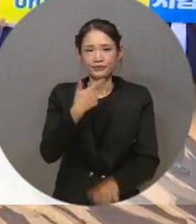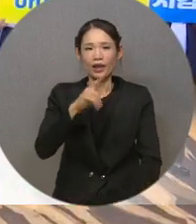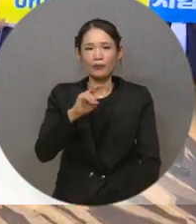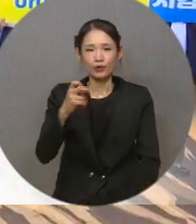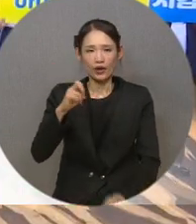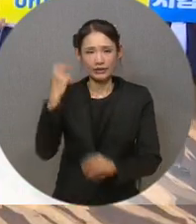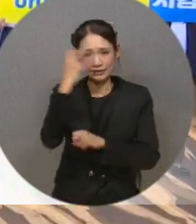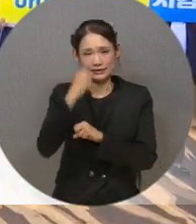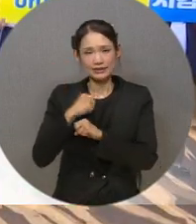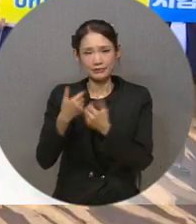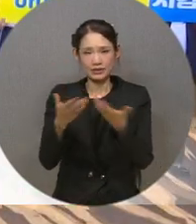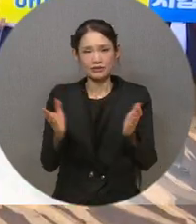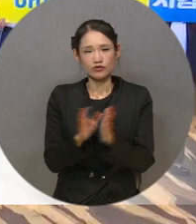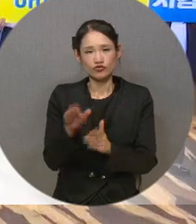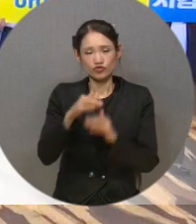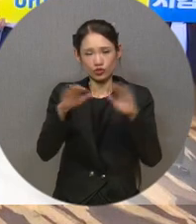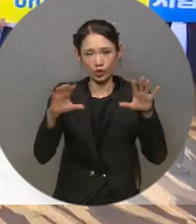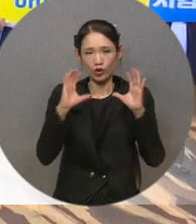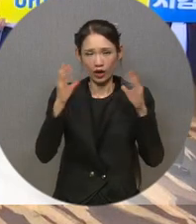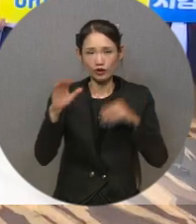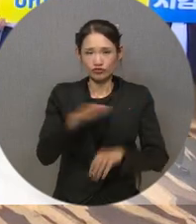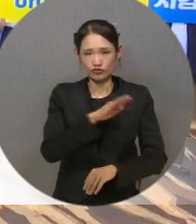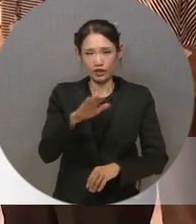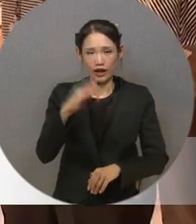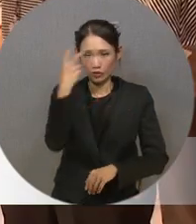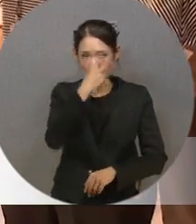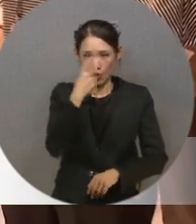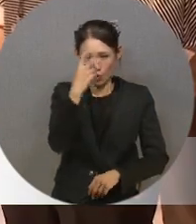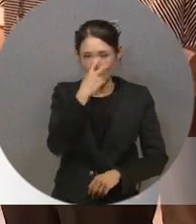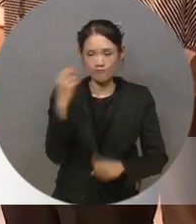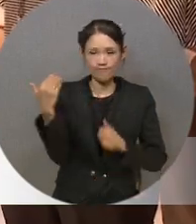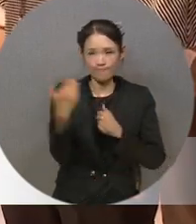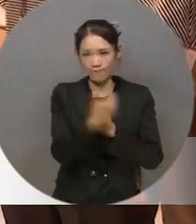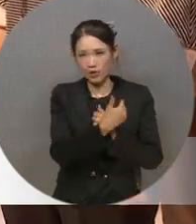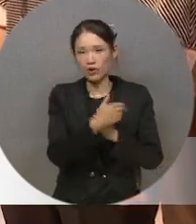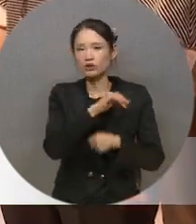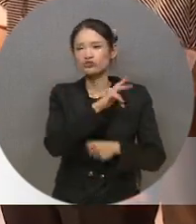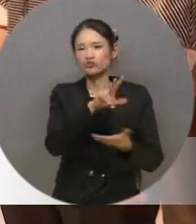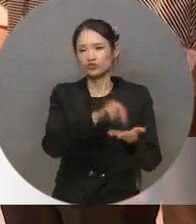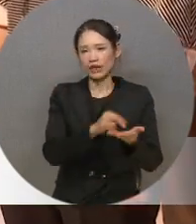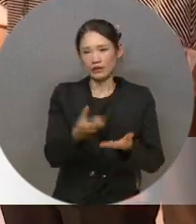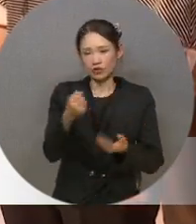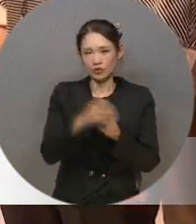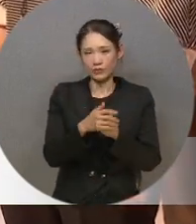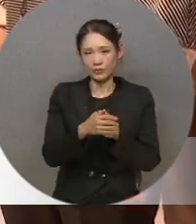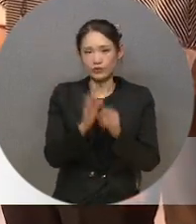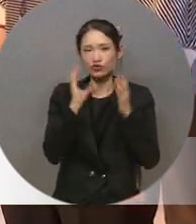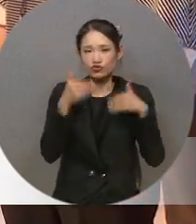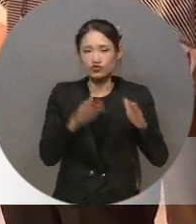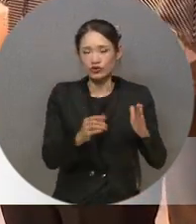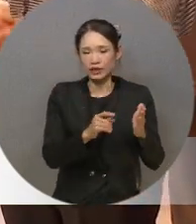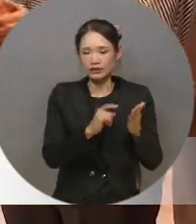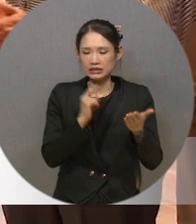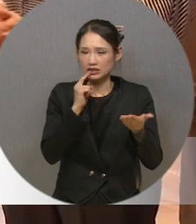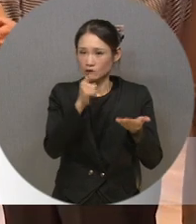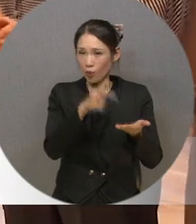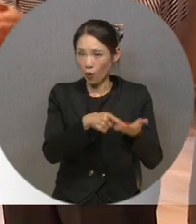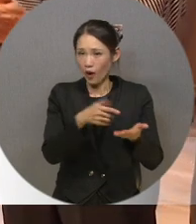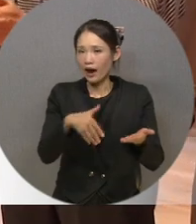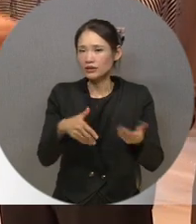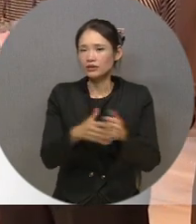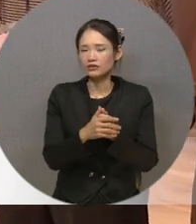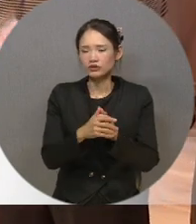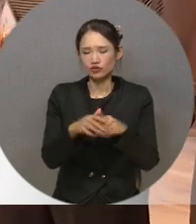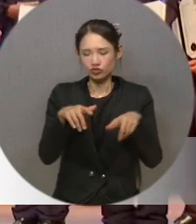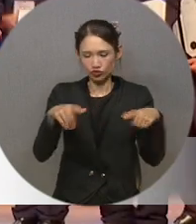지킴이단은 우리 동네 아이는 우리가 돌본다라는 슬로건 아래 출생 미신고 아동 전수조사 등 지역의 문제를 지역 공동체가